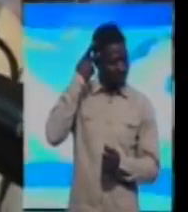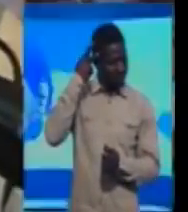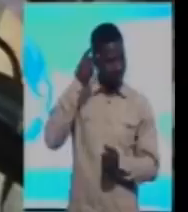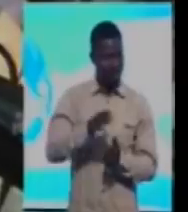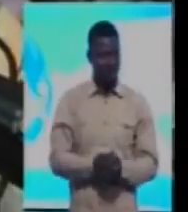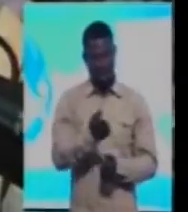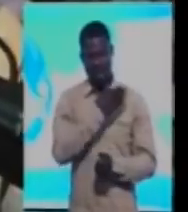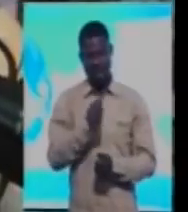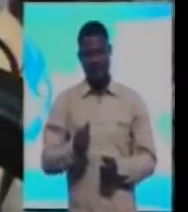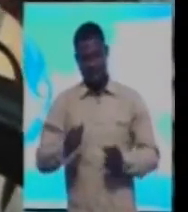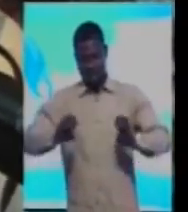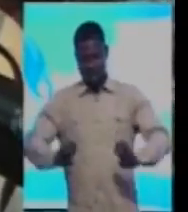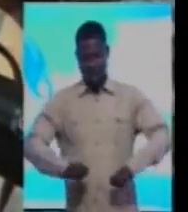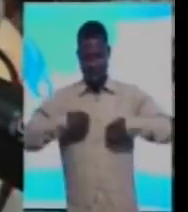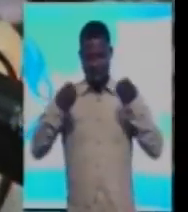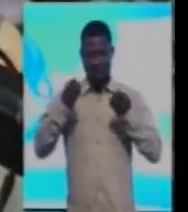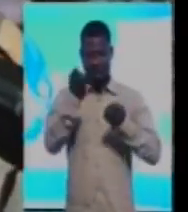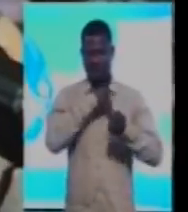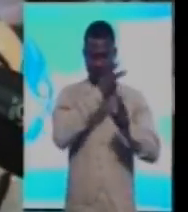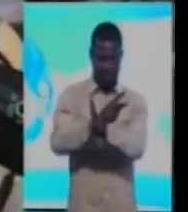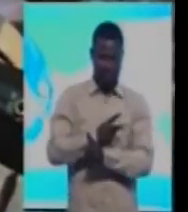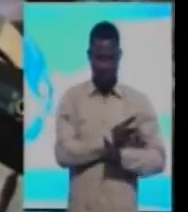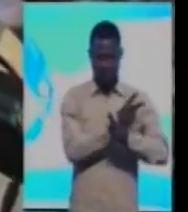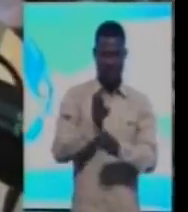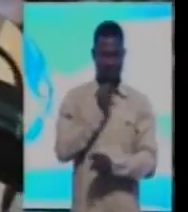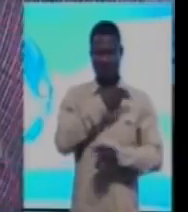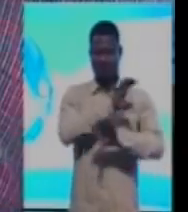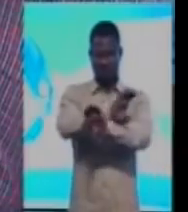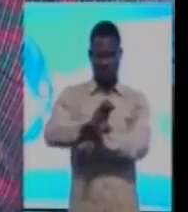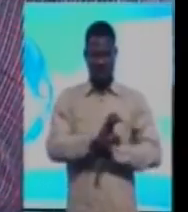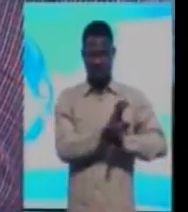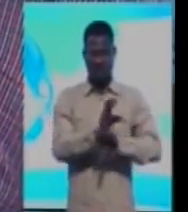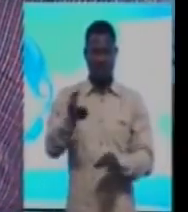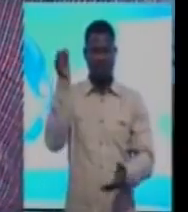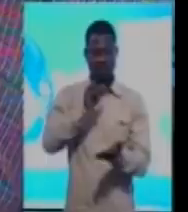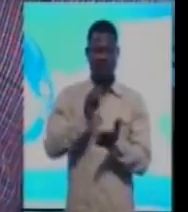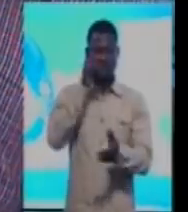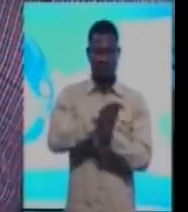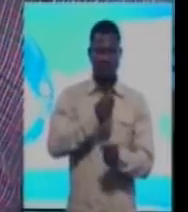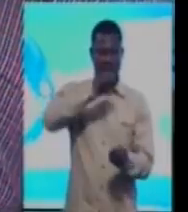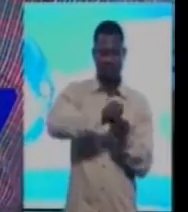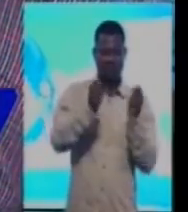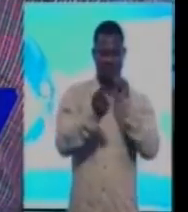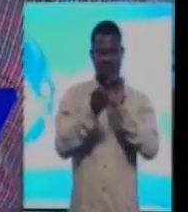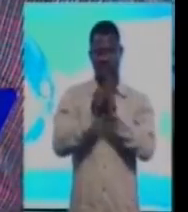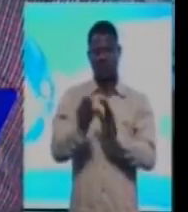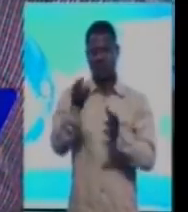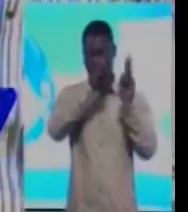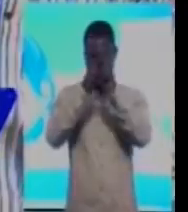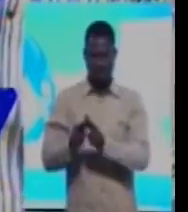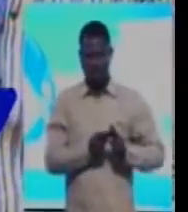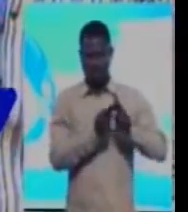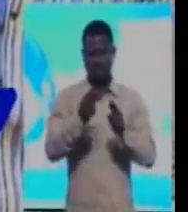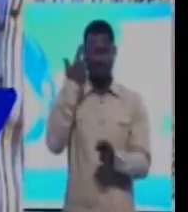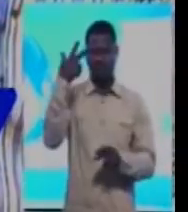de l'existence et de la préservation de notre culture. Ce travail de traduction réunit pour 3 jours des